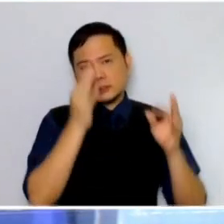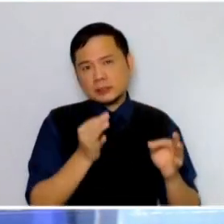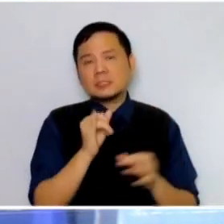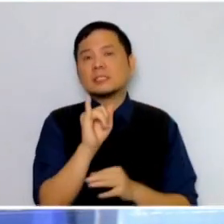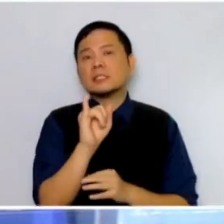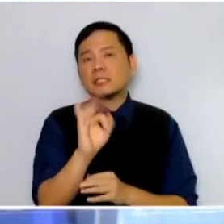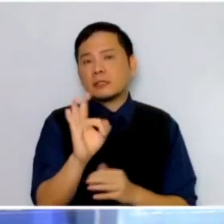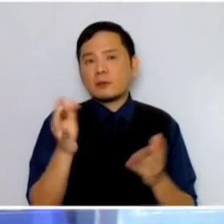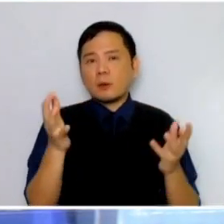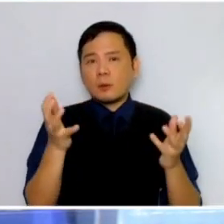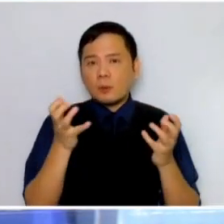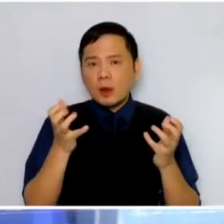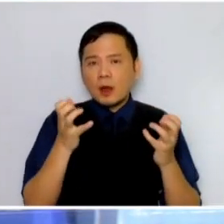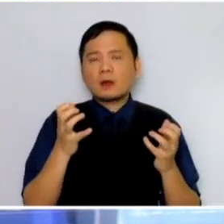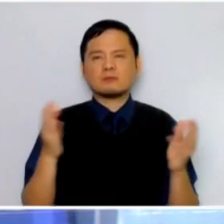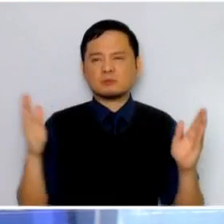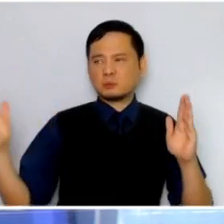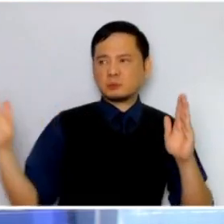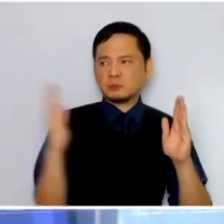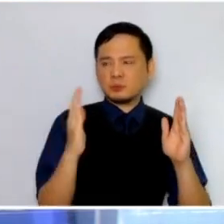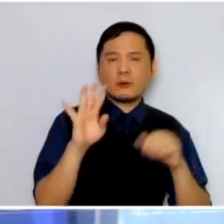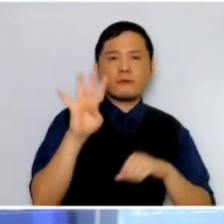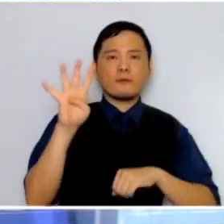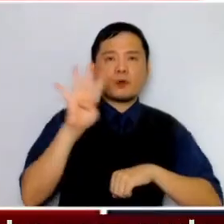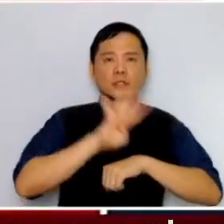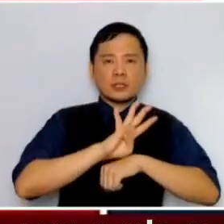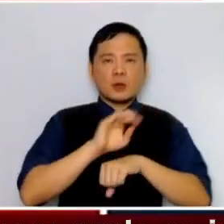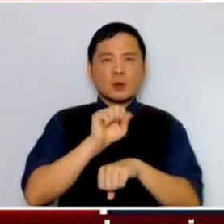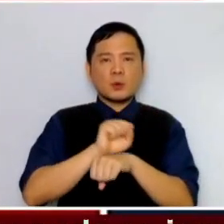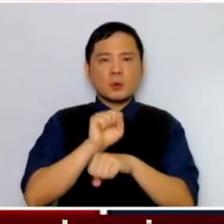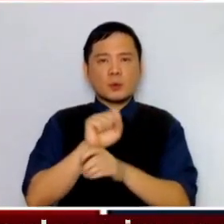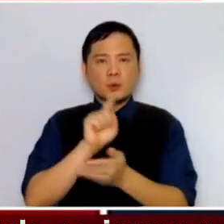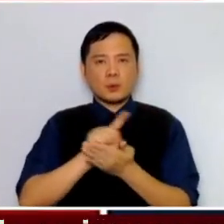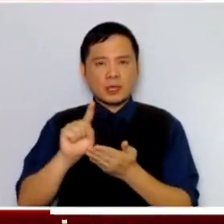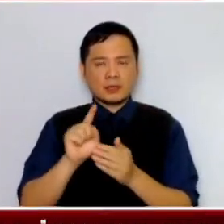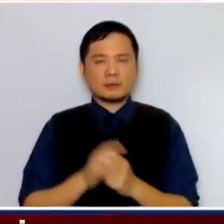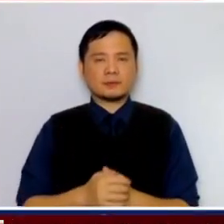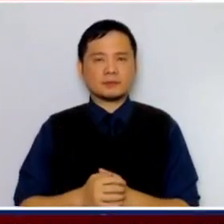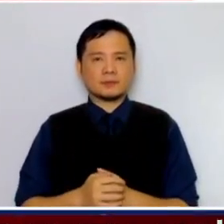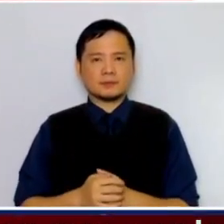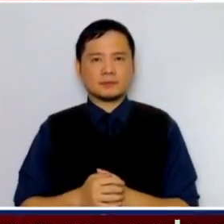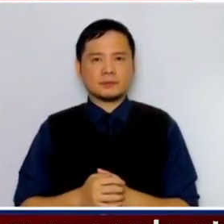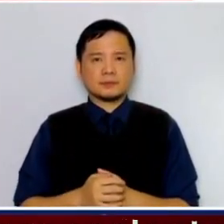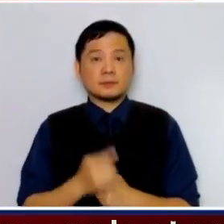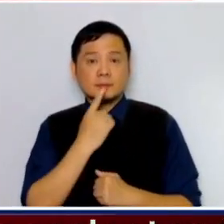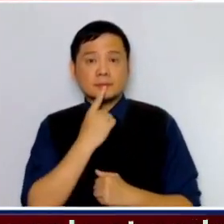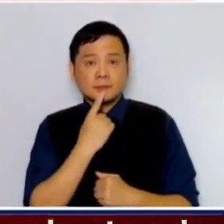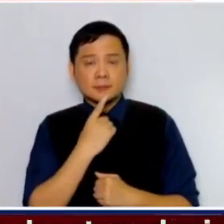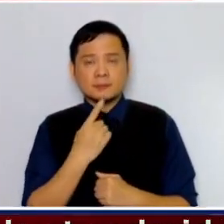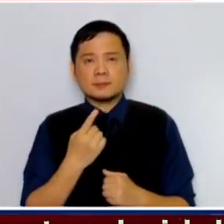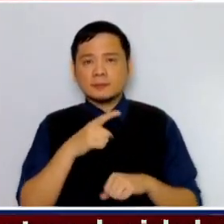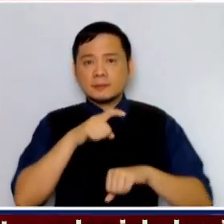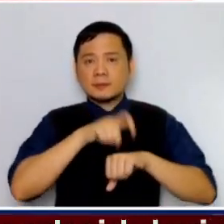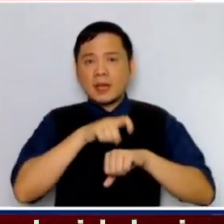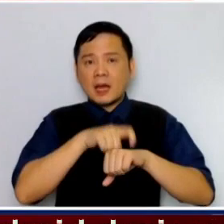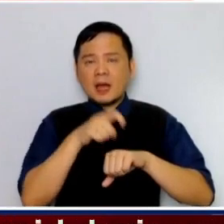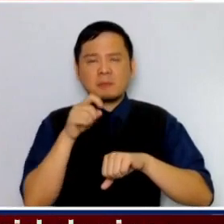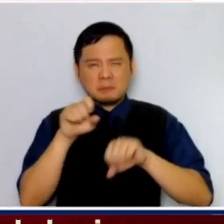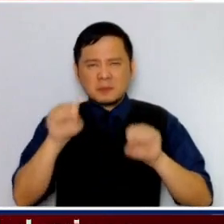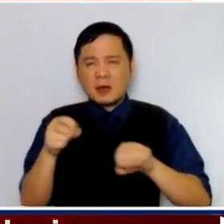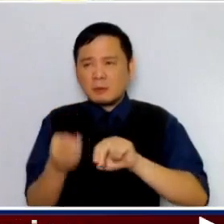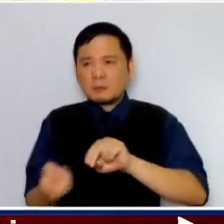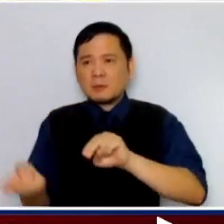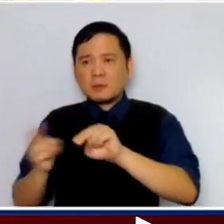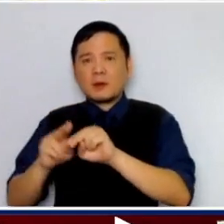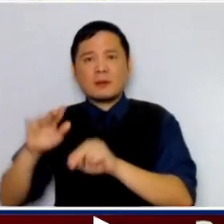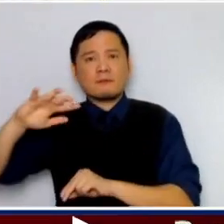ng compressed 4-day work week. Ayon kay Benavides, idadagdag na lang ang oras ng ikalimang araw ng trabaho sa